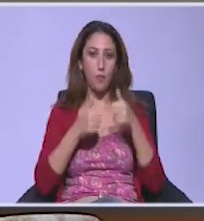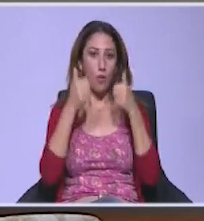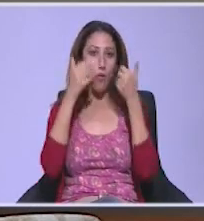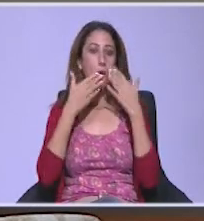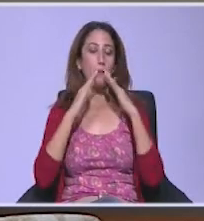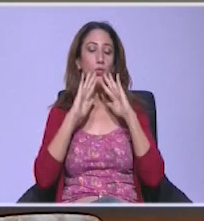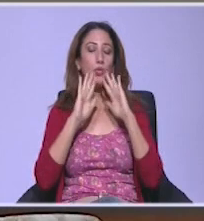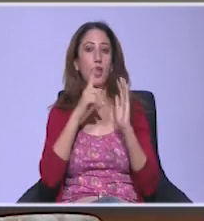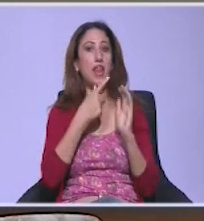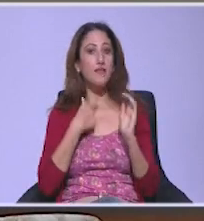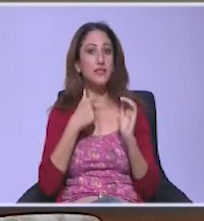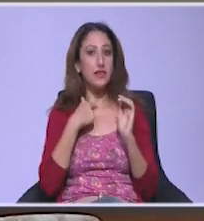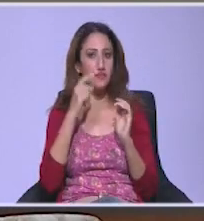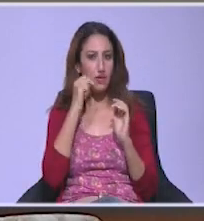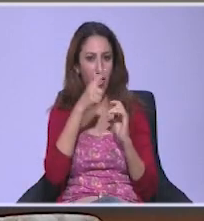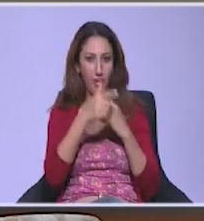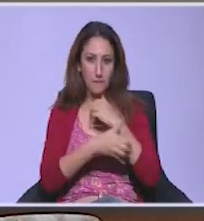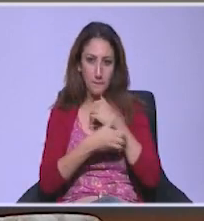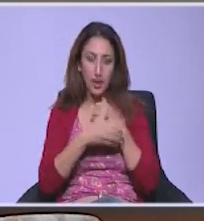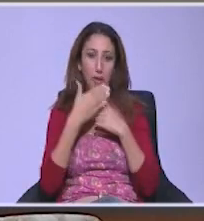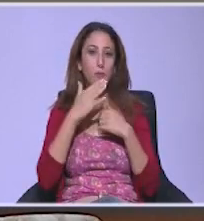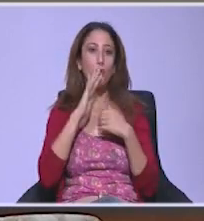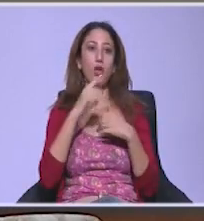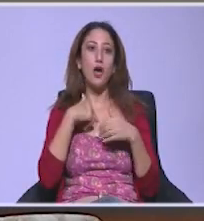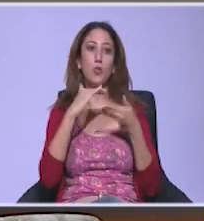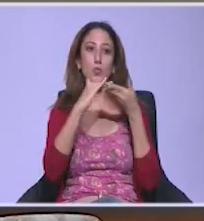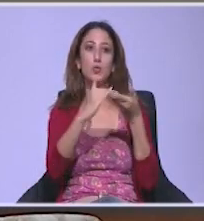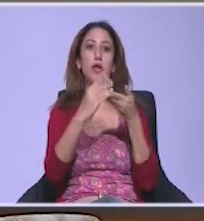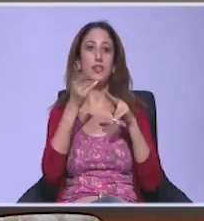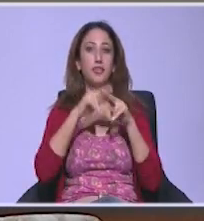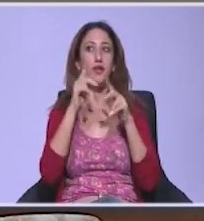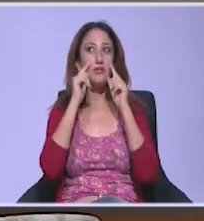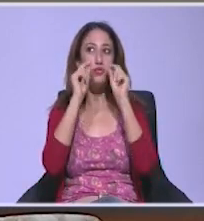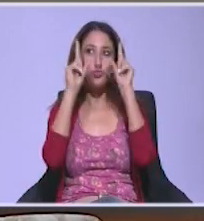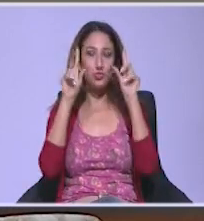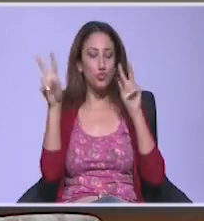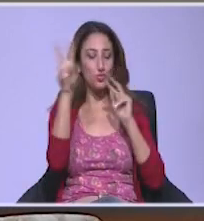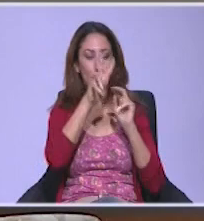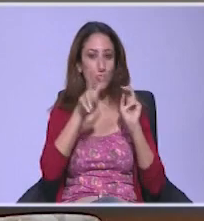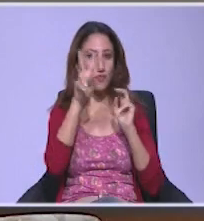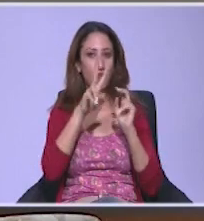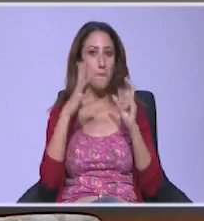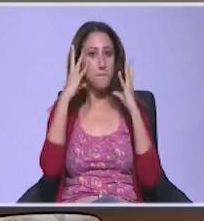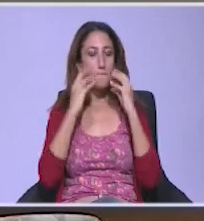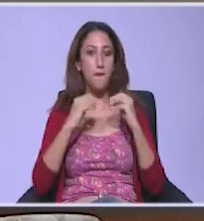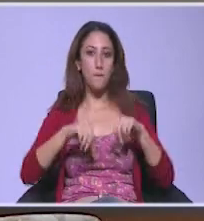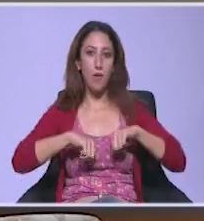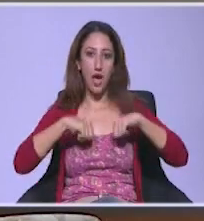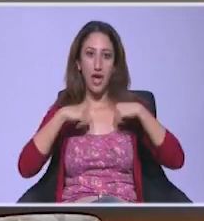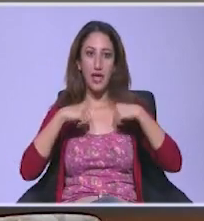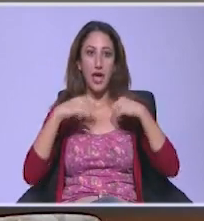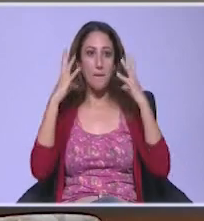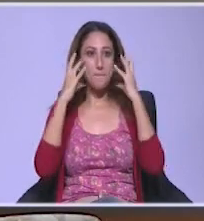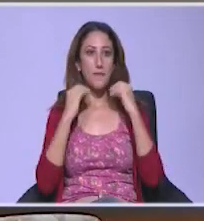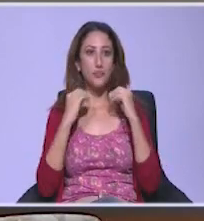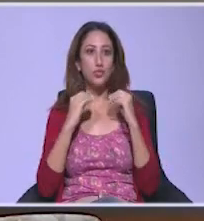اللي هو كان نفسه يعملهم عشان يقدر يرجع يشوف تاني بعينيه ويمارس حياته بشكل طبيعي. عاوز أكد